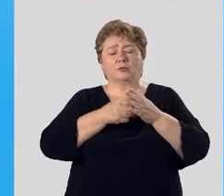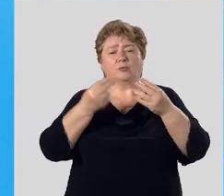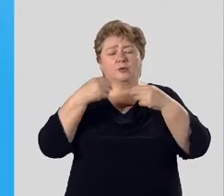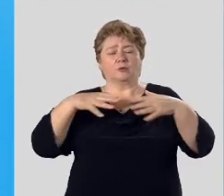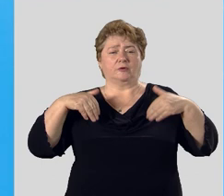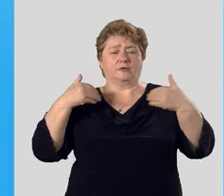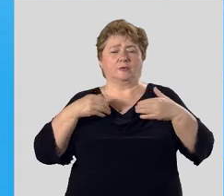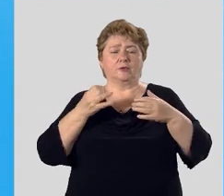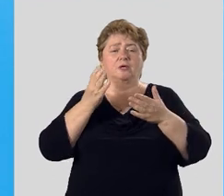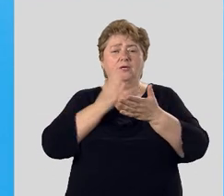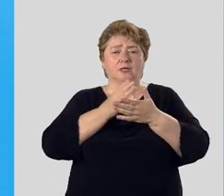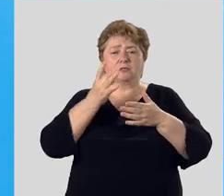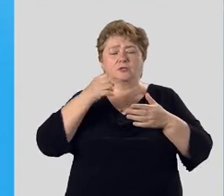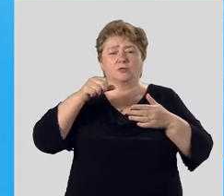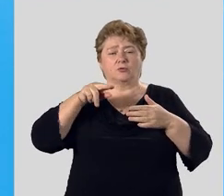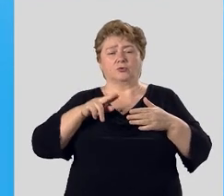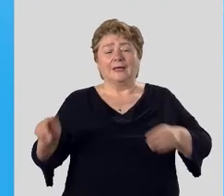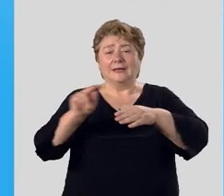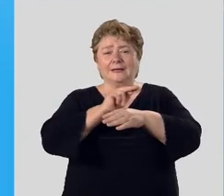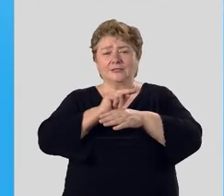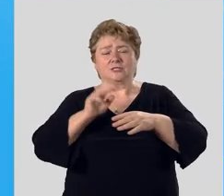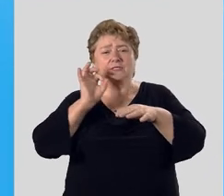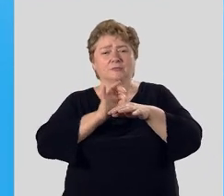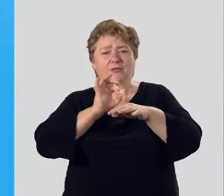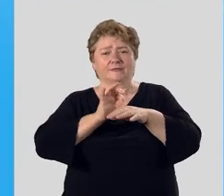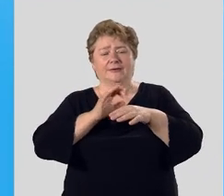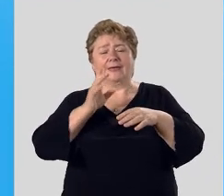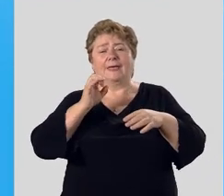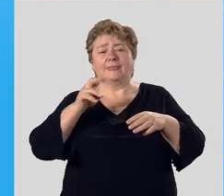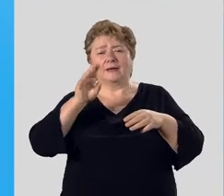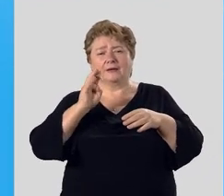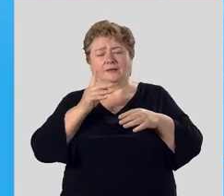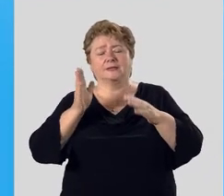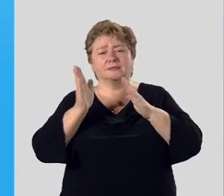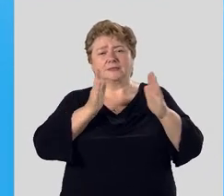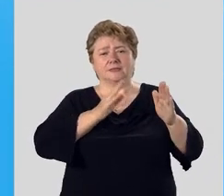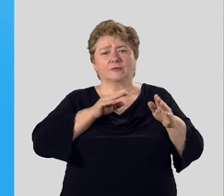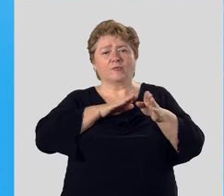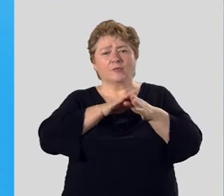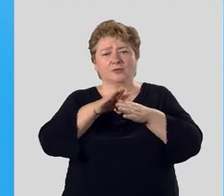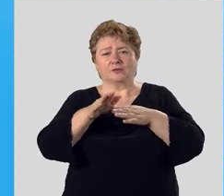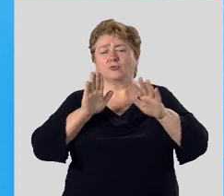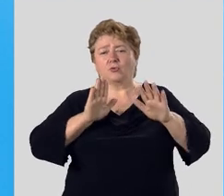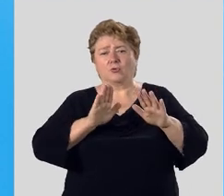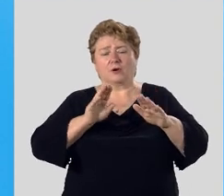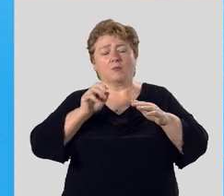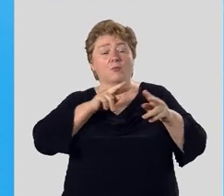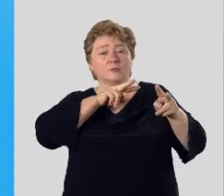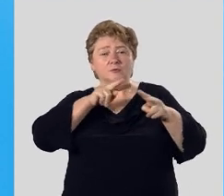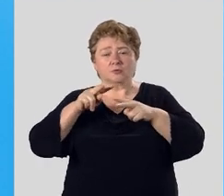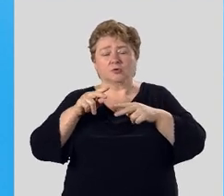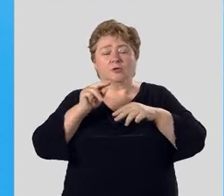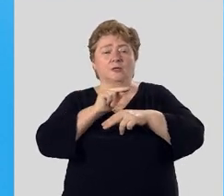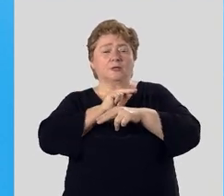препараты, содержащие йод. Лечение заболеваний эндокринной системы проводится только под